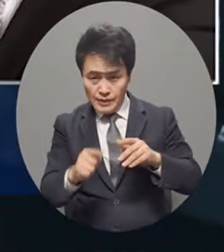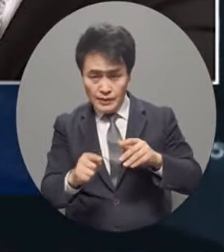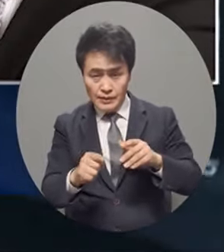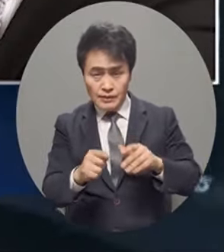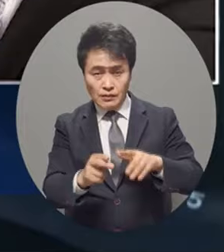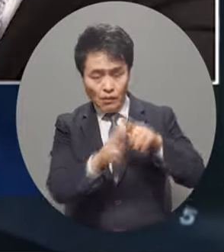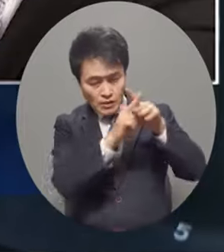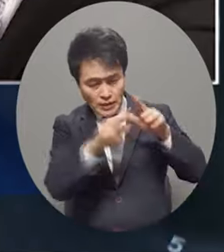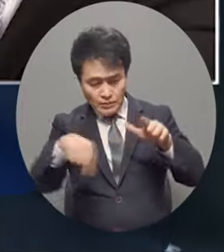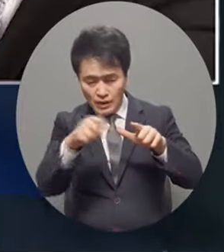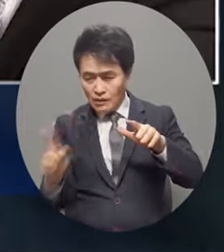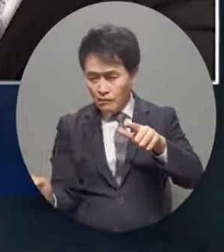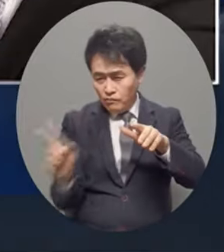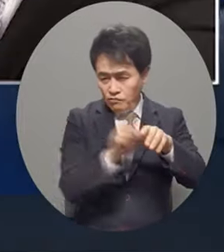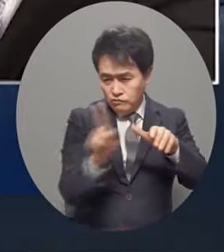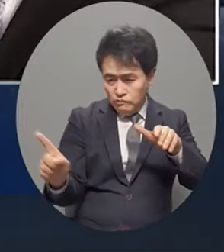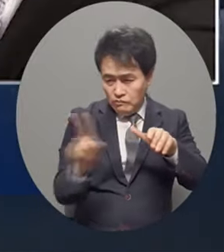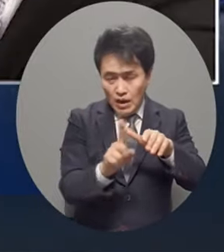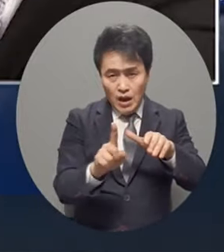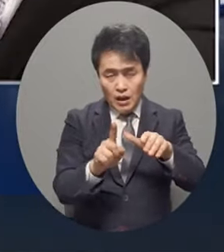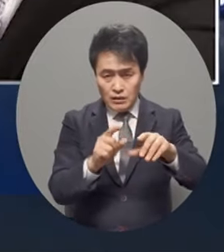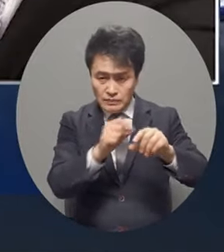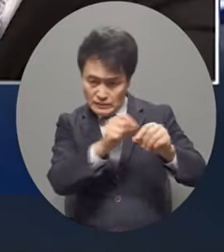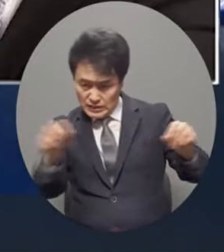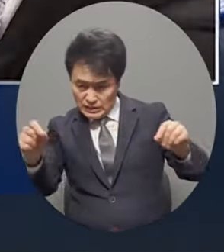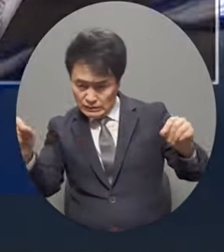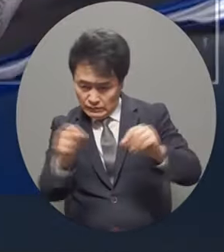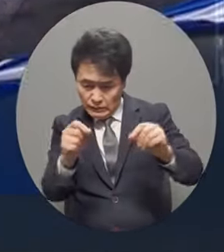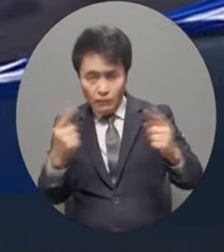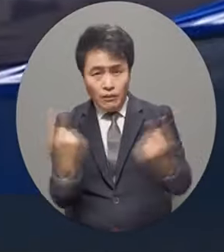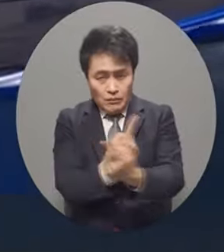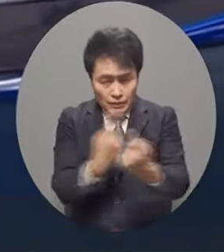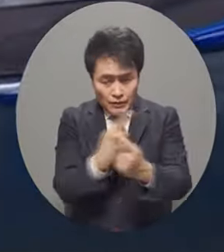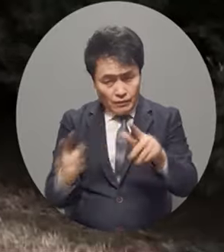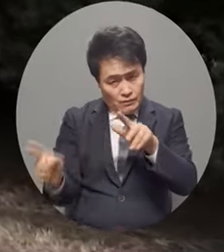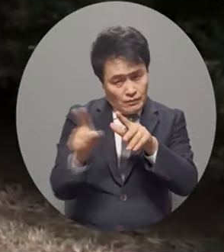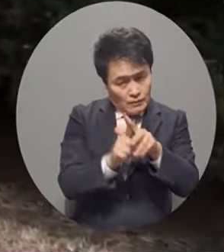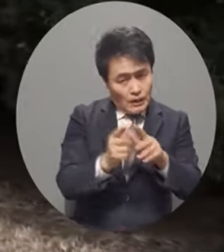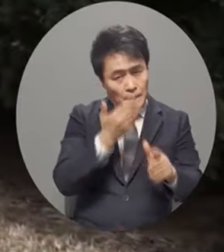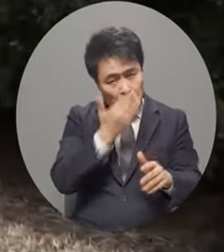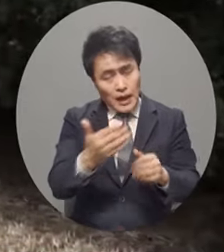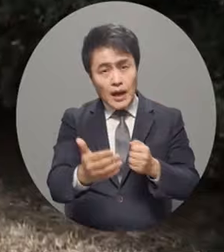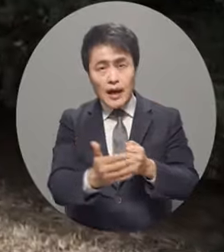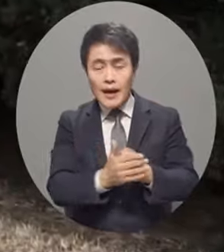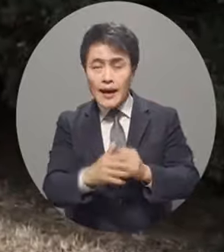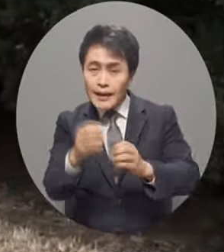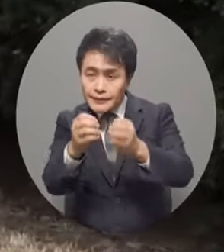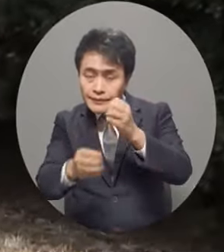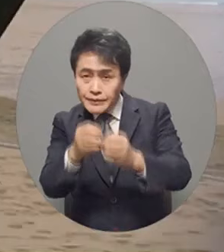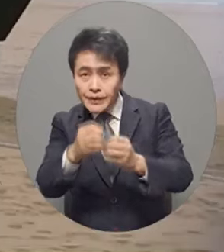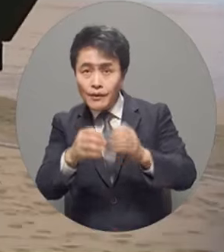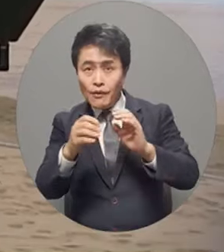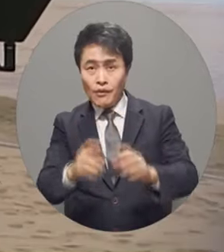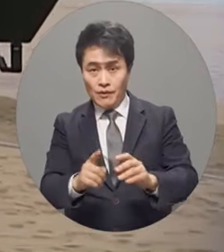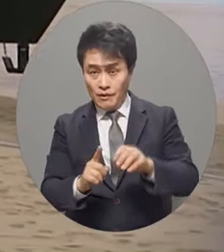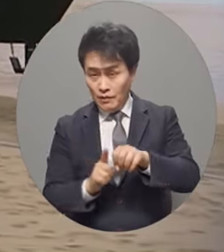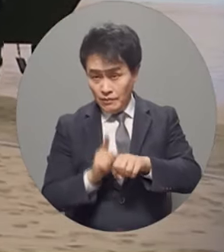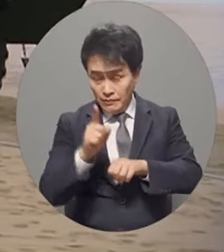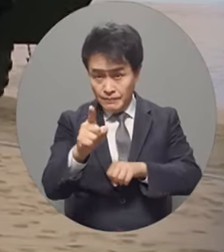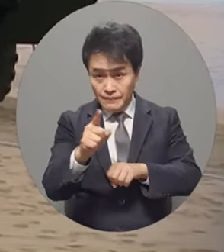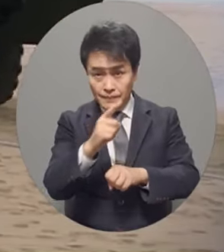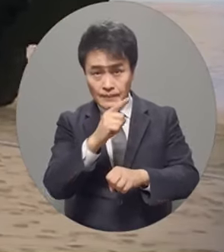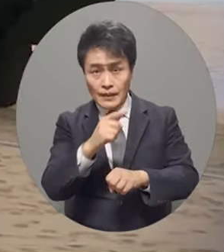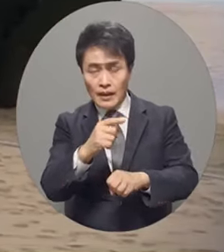디자인과 크기를 변경하고 탑재 장비들을 좀 더 변경하지 않았나. 서해 시험 발사를 통해 비행 안전성을 확보한